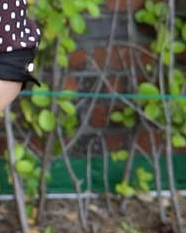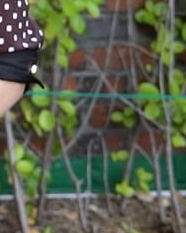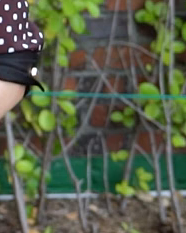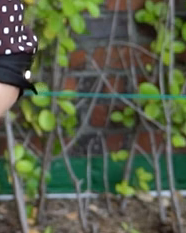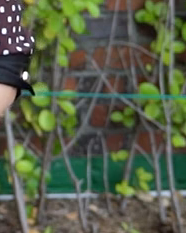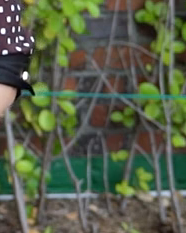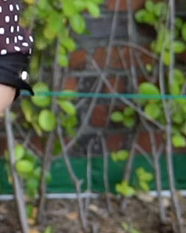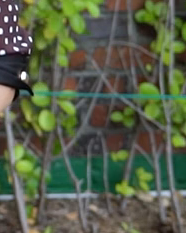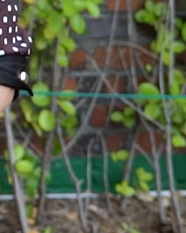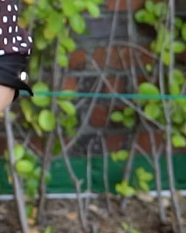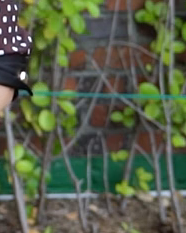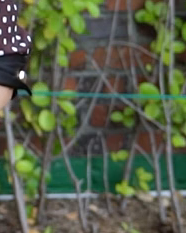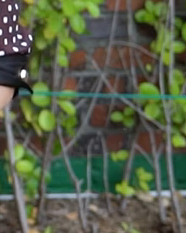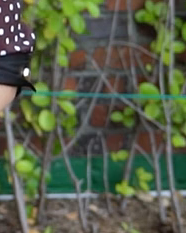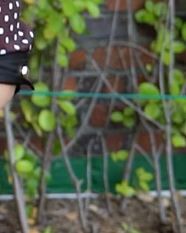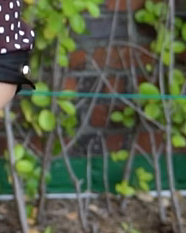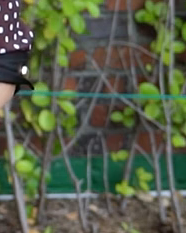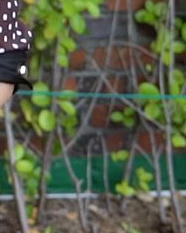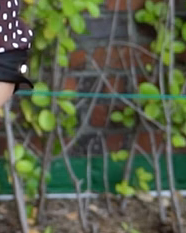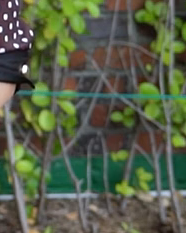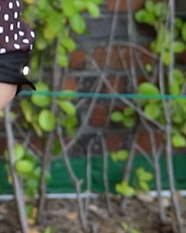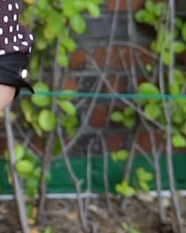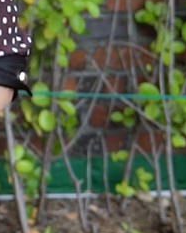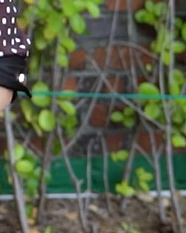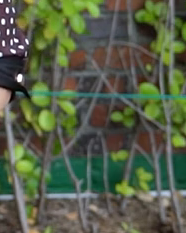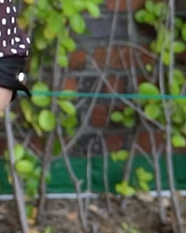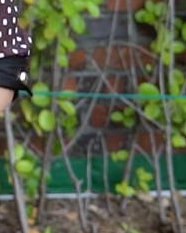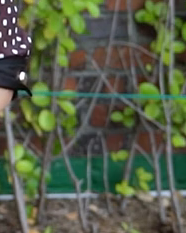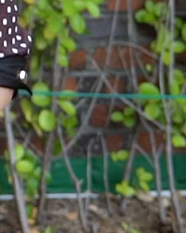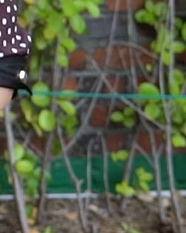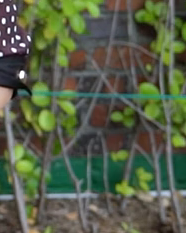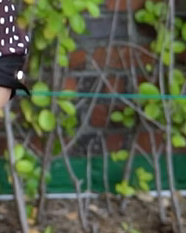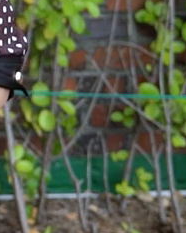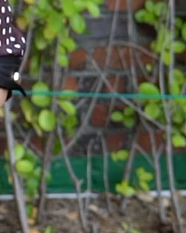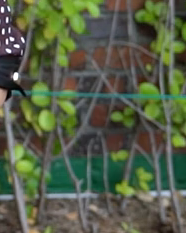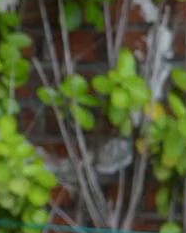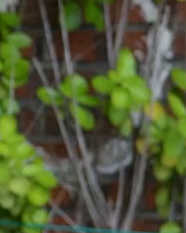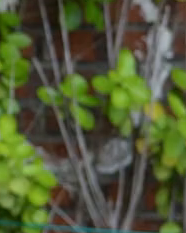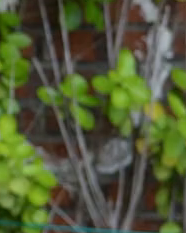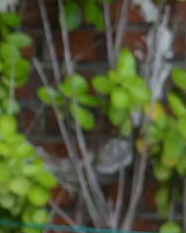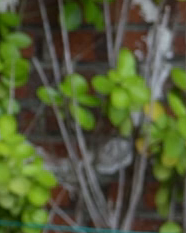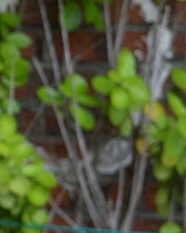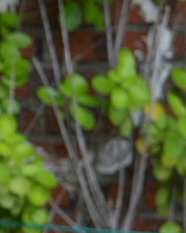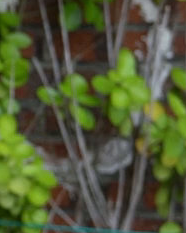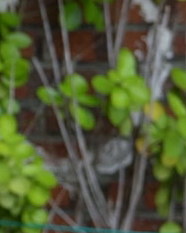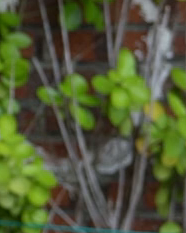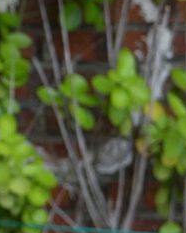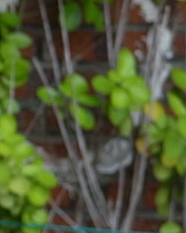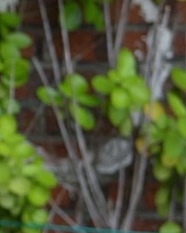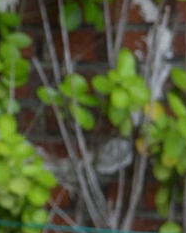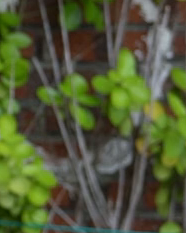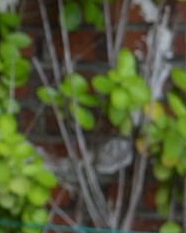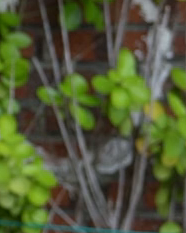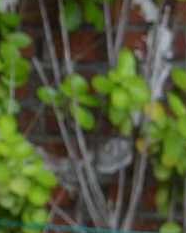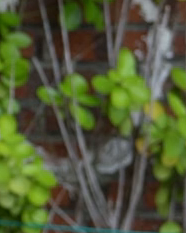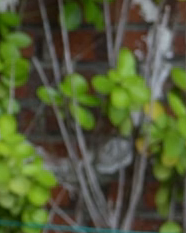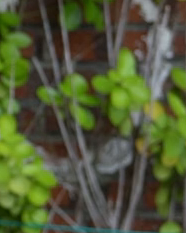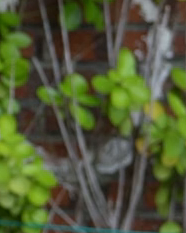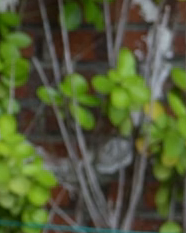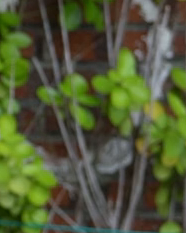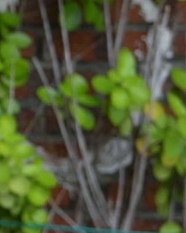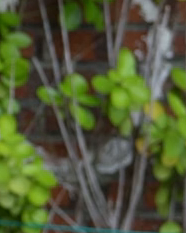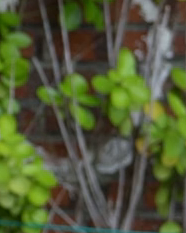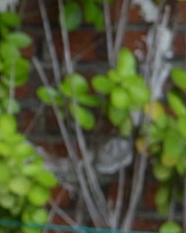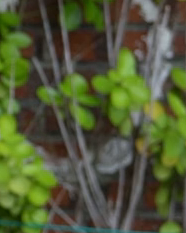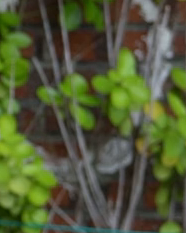안녕하세요. 조화로운 성장, 삶이 아름다운 강서, 아이강서TV 김민주입니다. 방학을 맞은 대학생들은